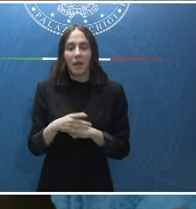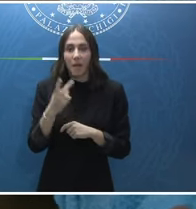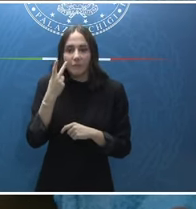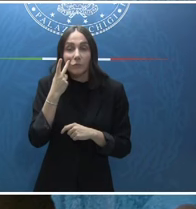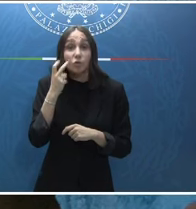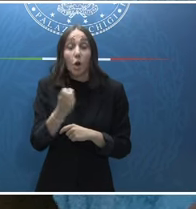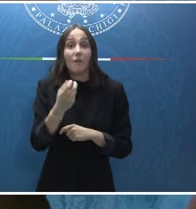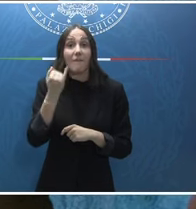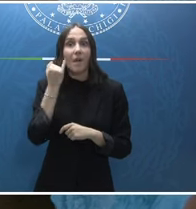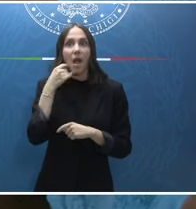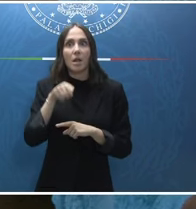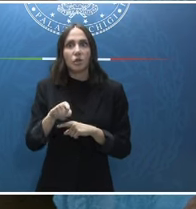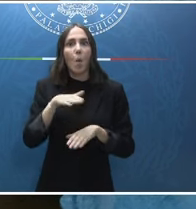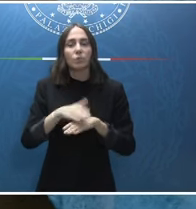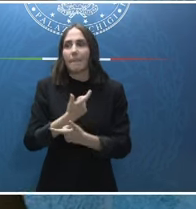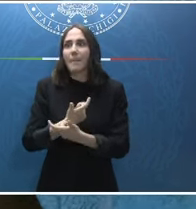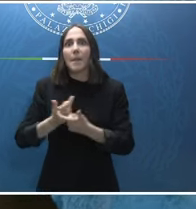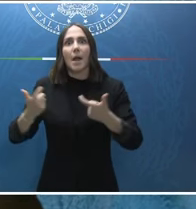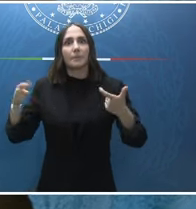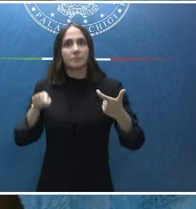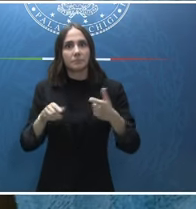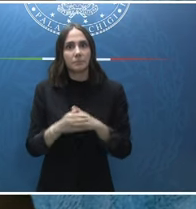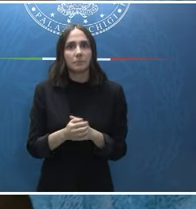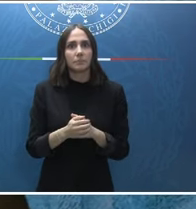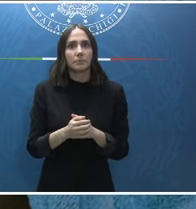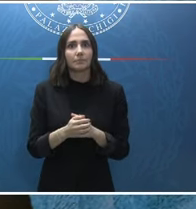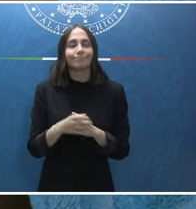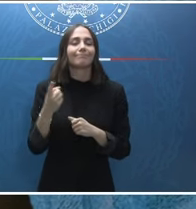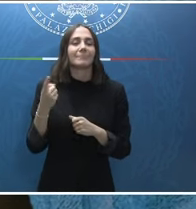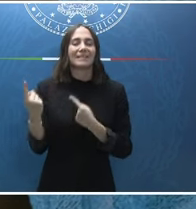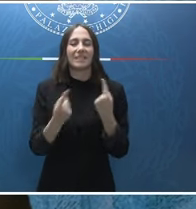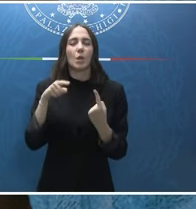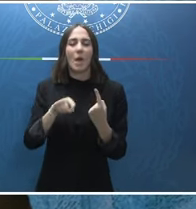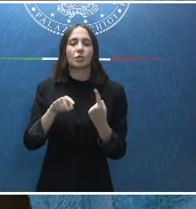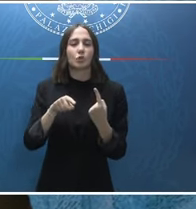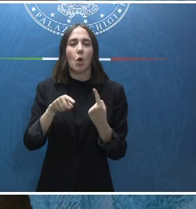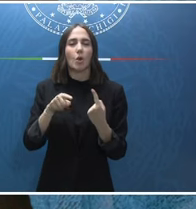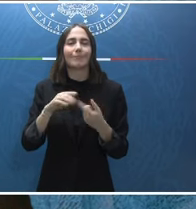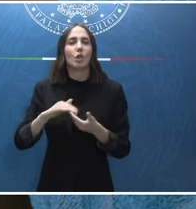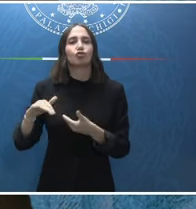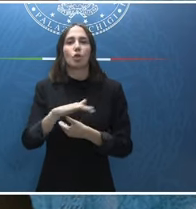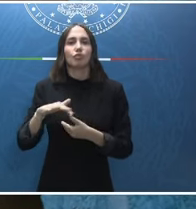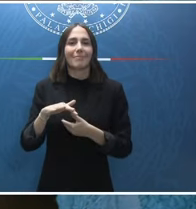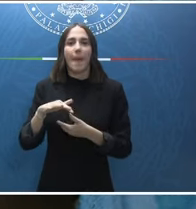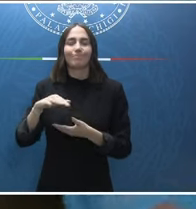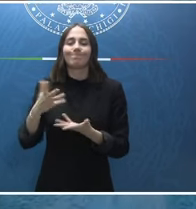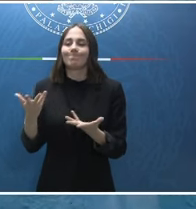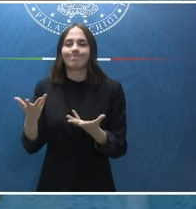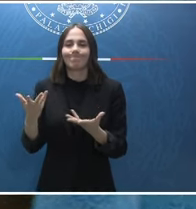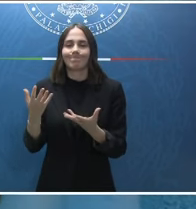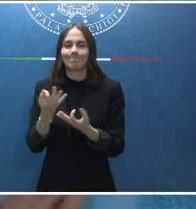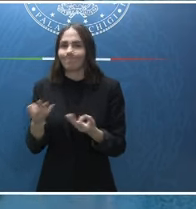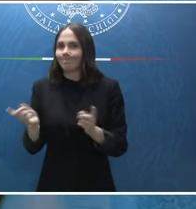reperibile. Tutto questo intersecato a contesti di deprivazione sociale e anche familiari. La